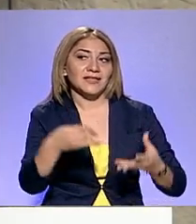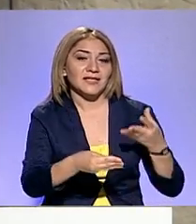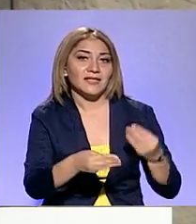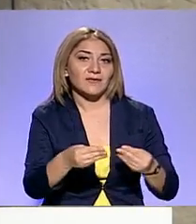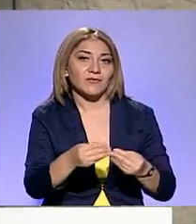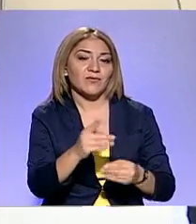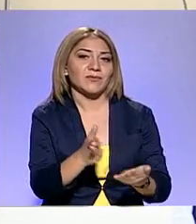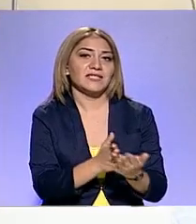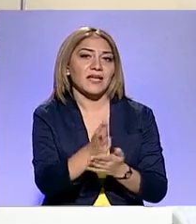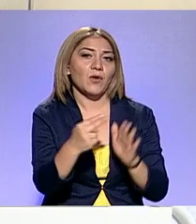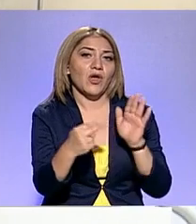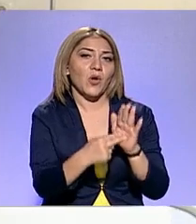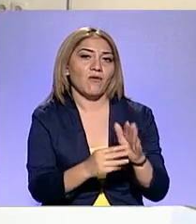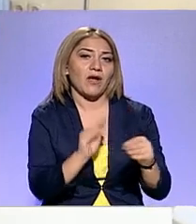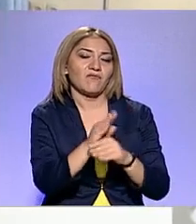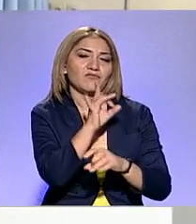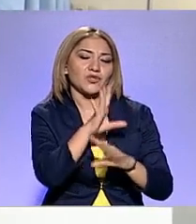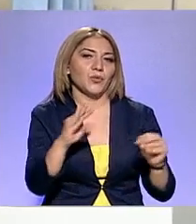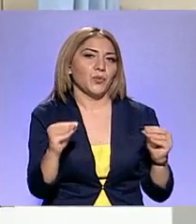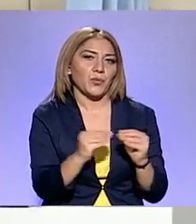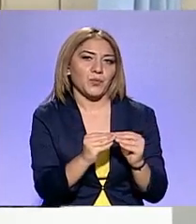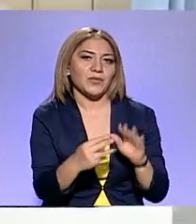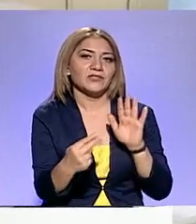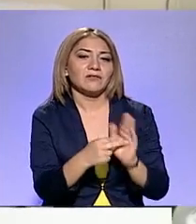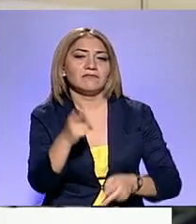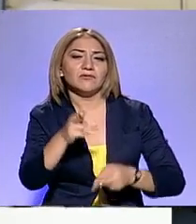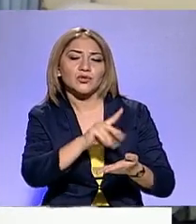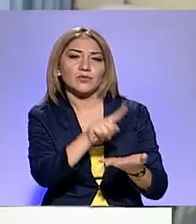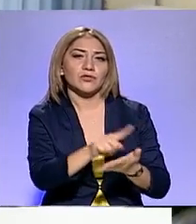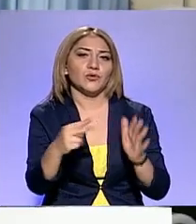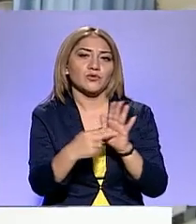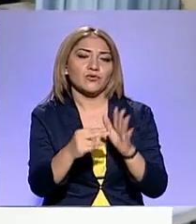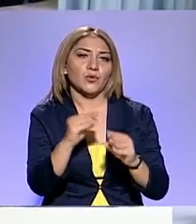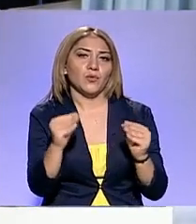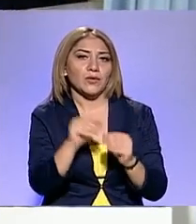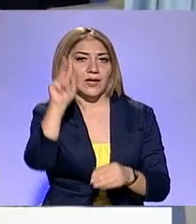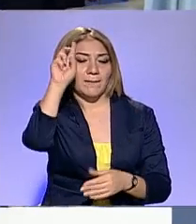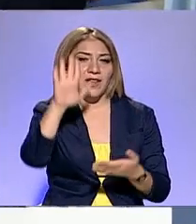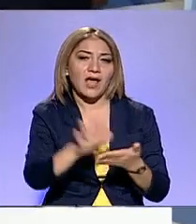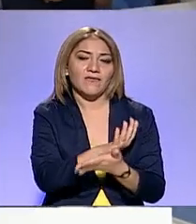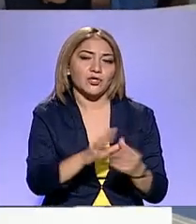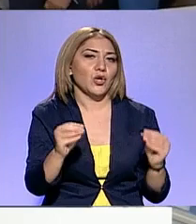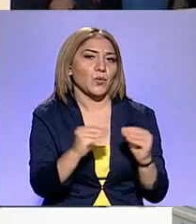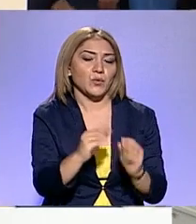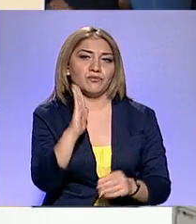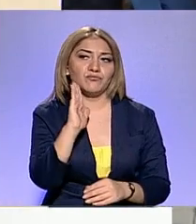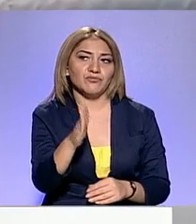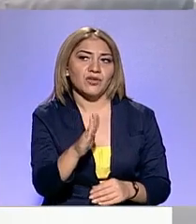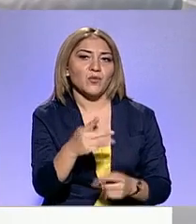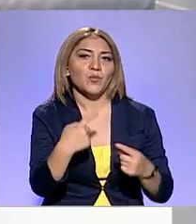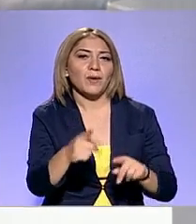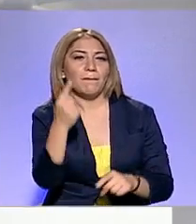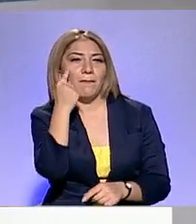ոչ մի ծառայության արժեք չի ավելացրել։ Նույն սկզբունքով շարունակելու են նաև պետ պատվեր սպասարկել, վստահեցնում են առանց